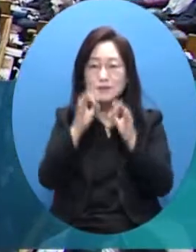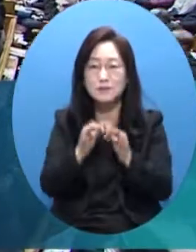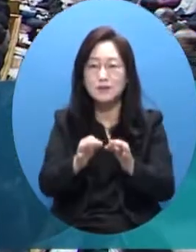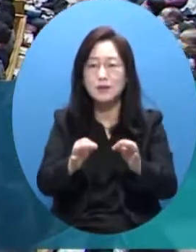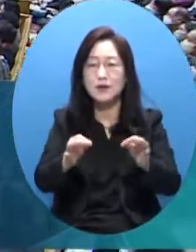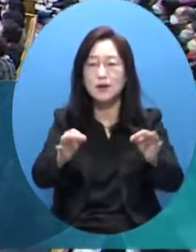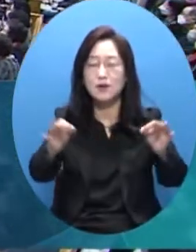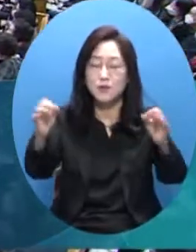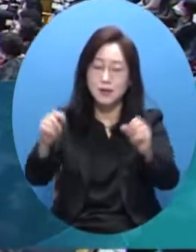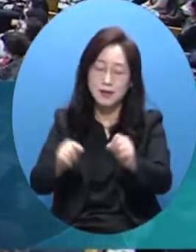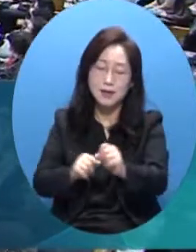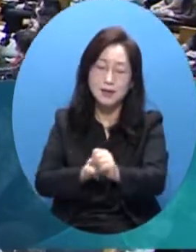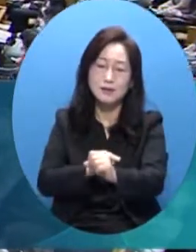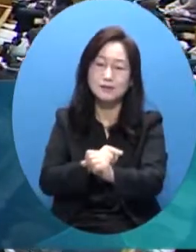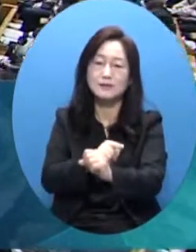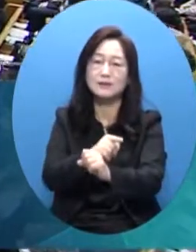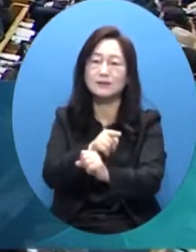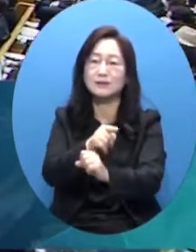좀